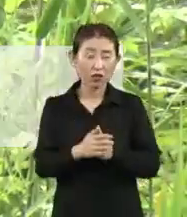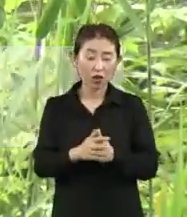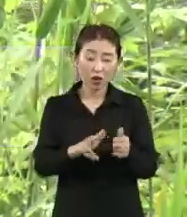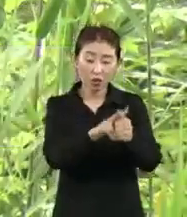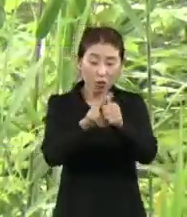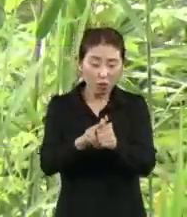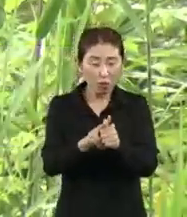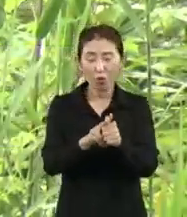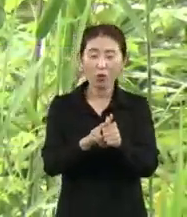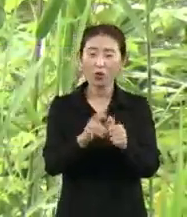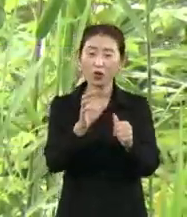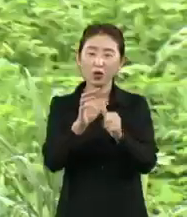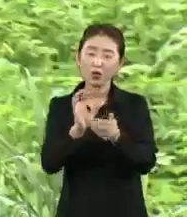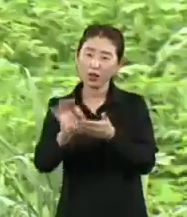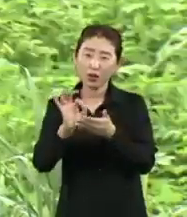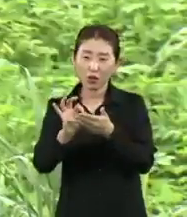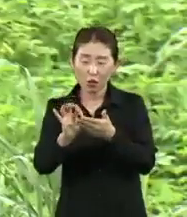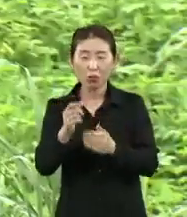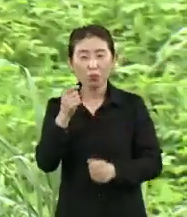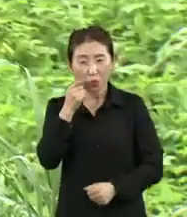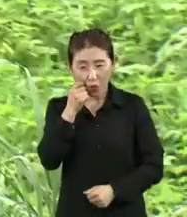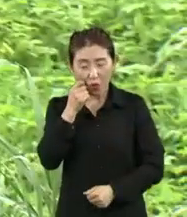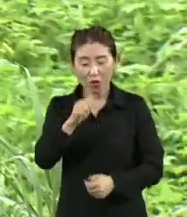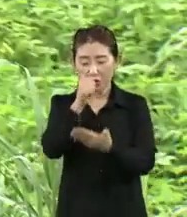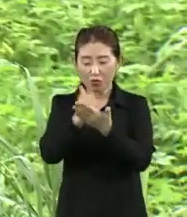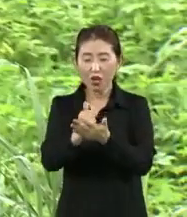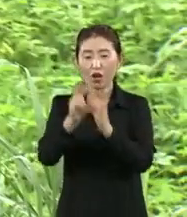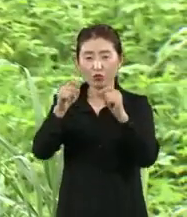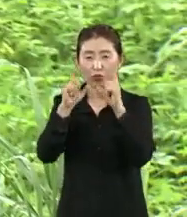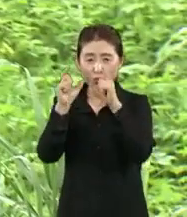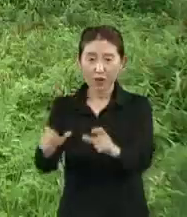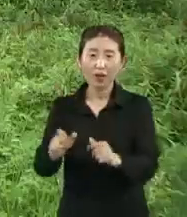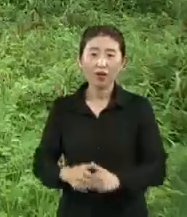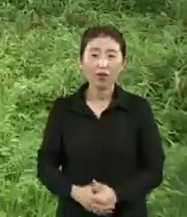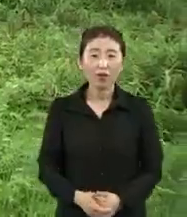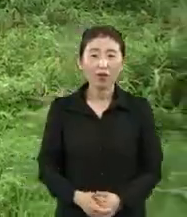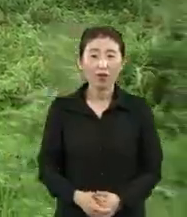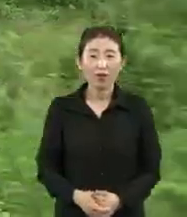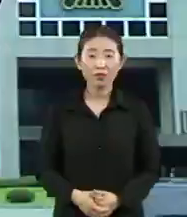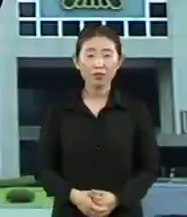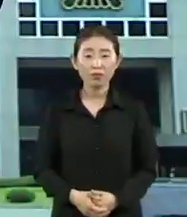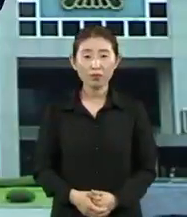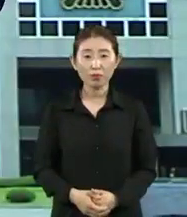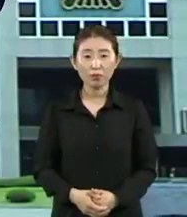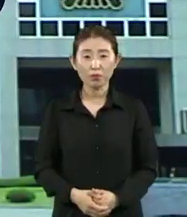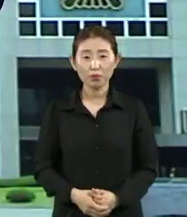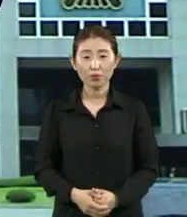정보나 비밀을 이용했다고 보기 어렵다며 무죄를 선고했습니다.